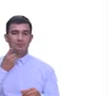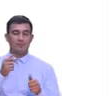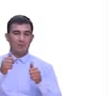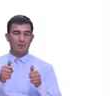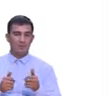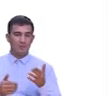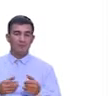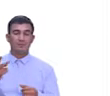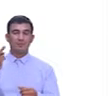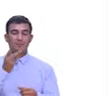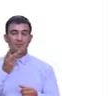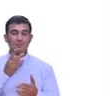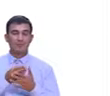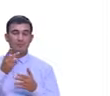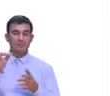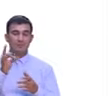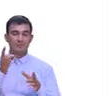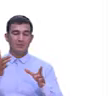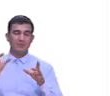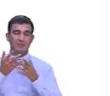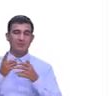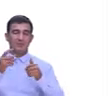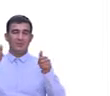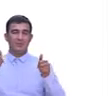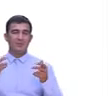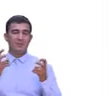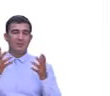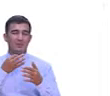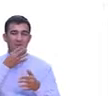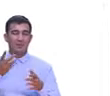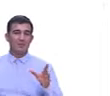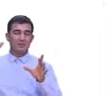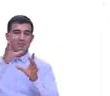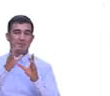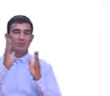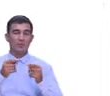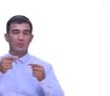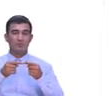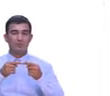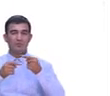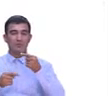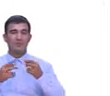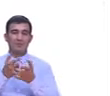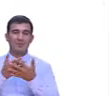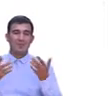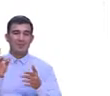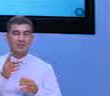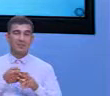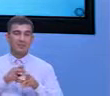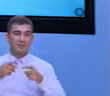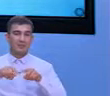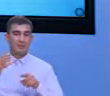shaklni ikkinchisining ustiga qo'yish uchun, demak, bu tengdosh shakllar mavzusiga doir